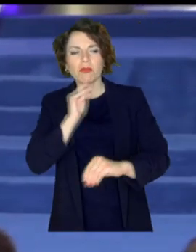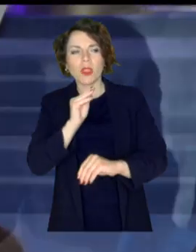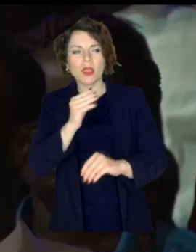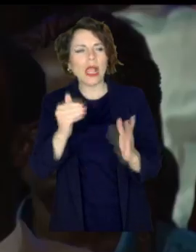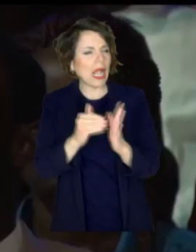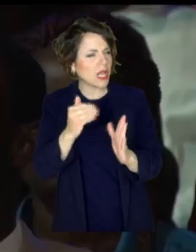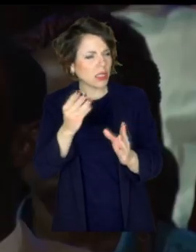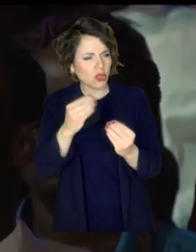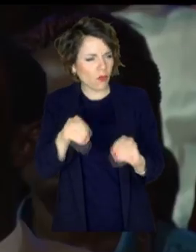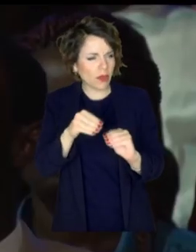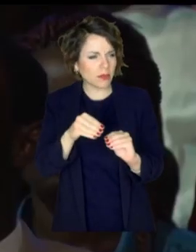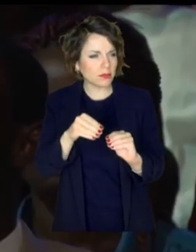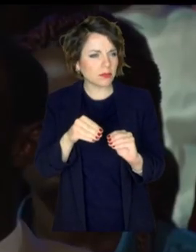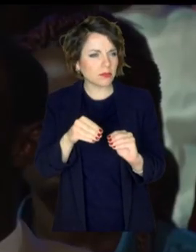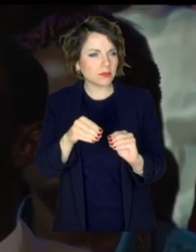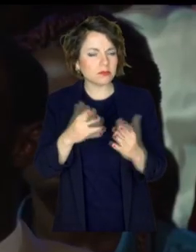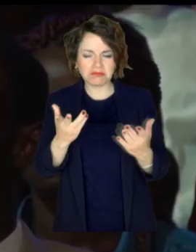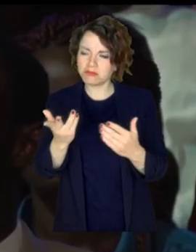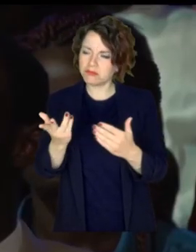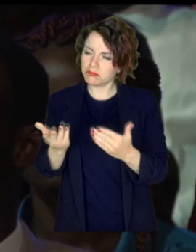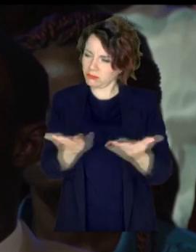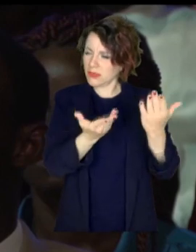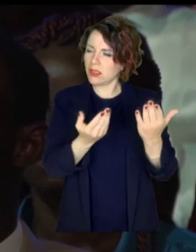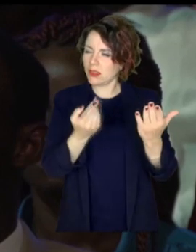questa casa? E lui te la fa vedere.